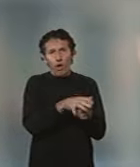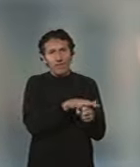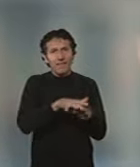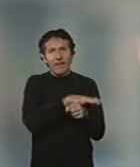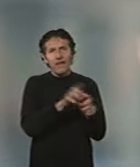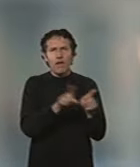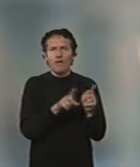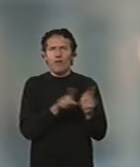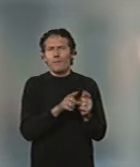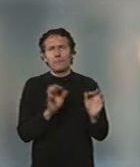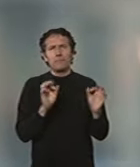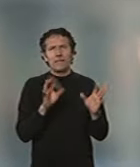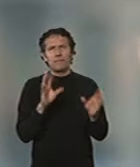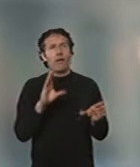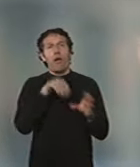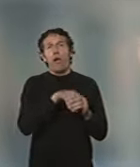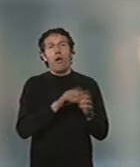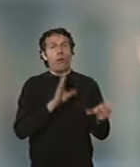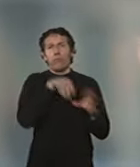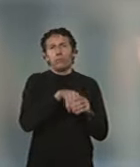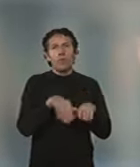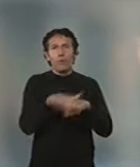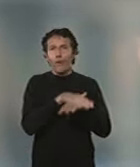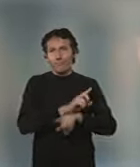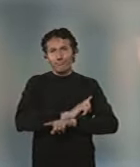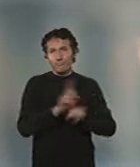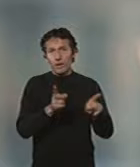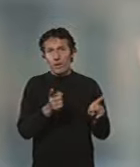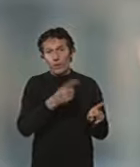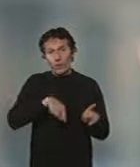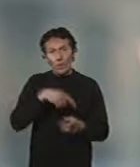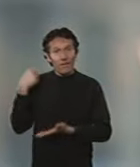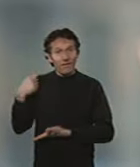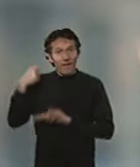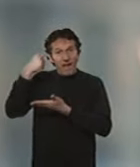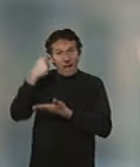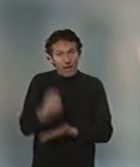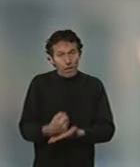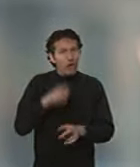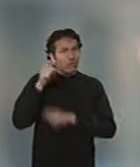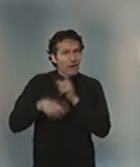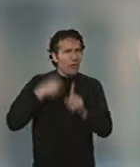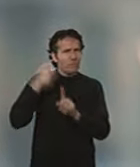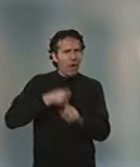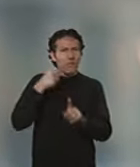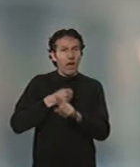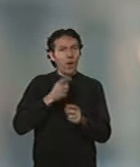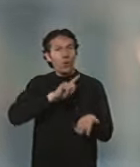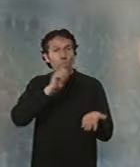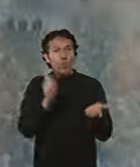eux fourvoyés dans la politique nous sommes tous les héritiers de ceux qui se sont battus pour nos